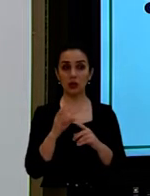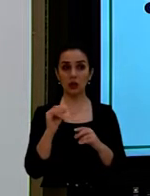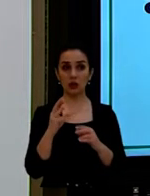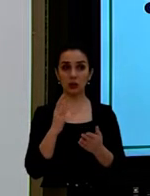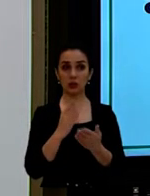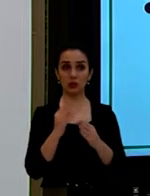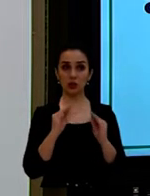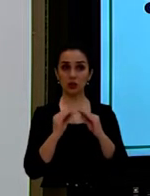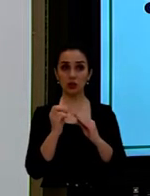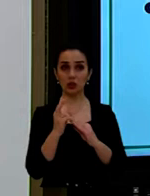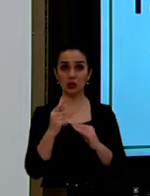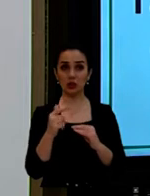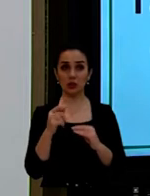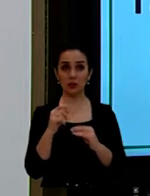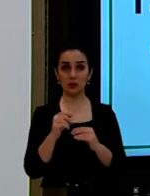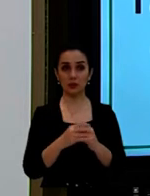углерода